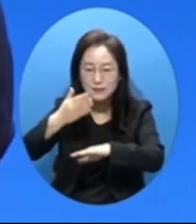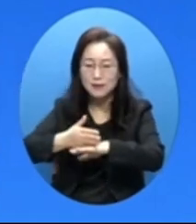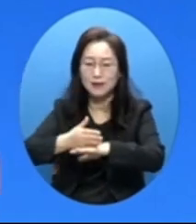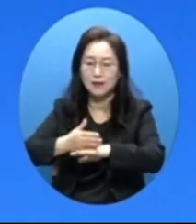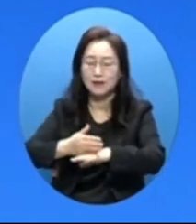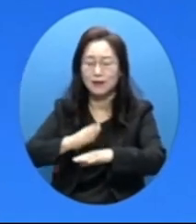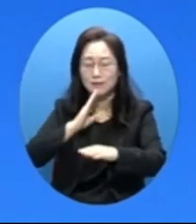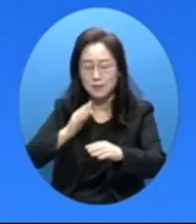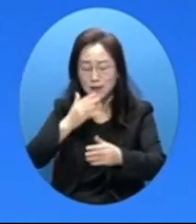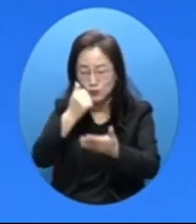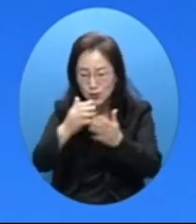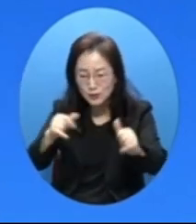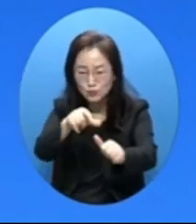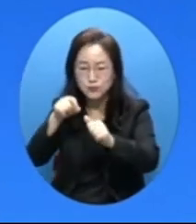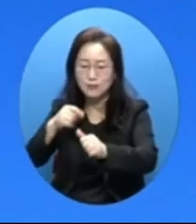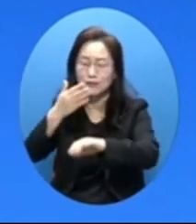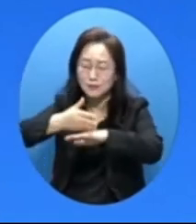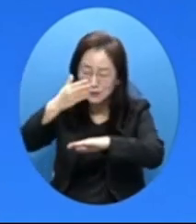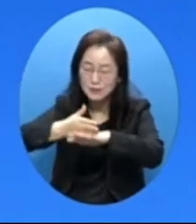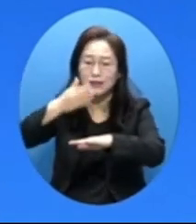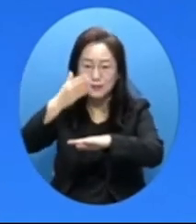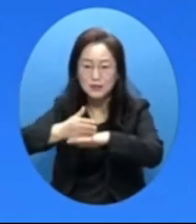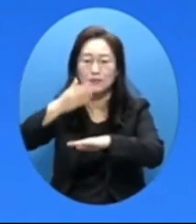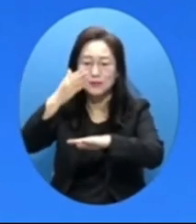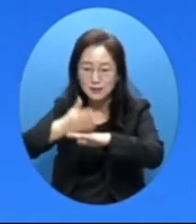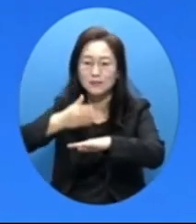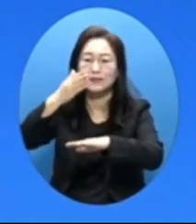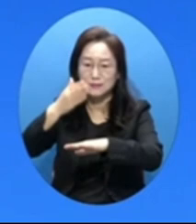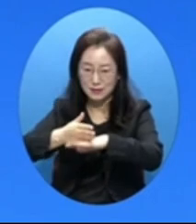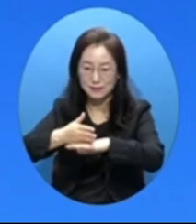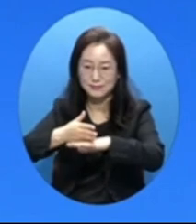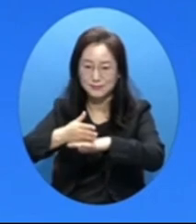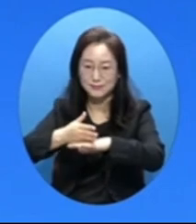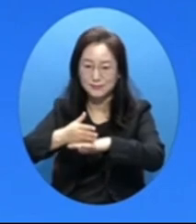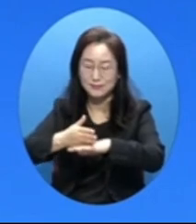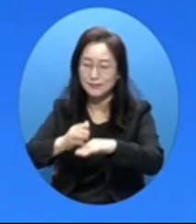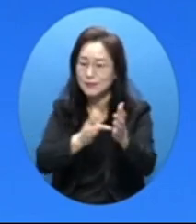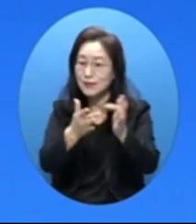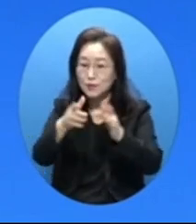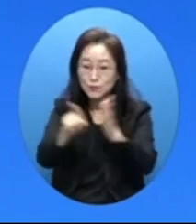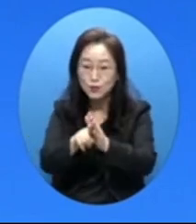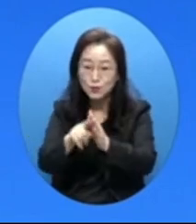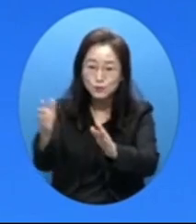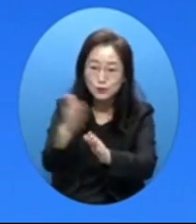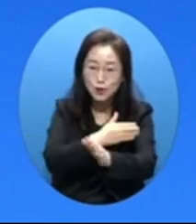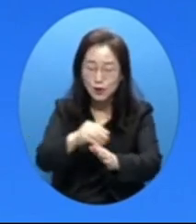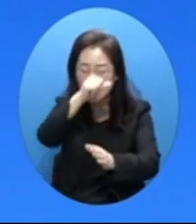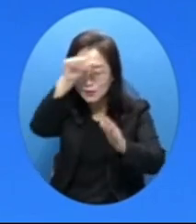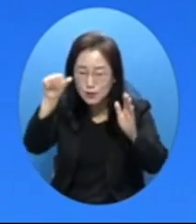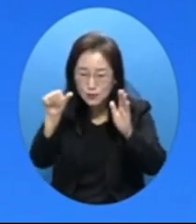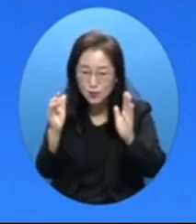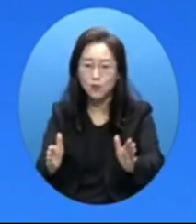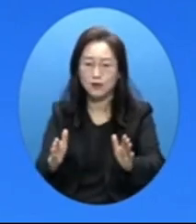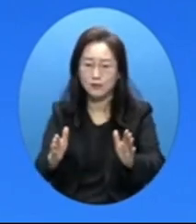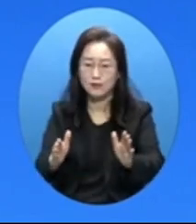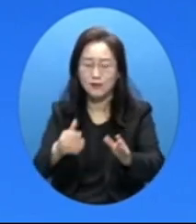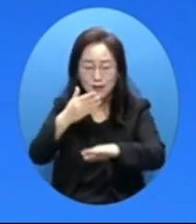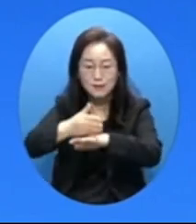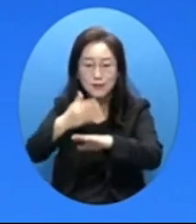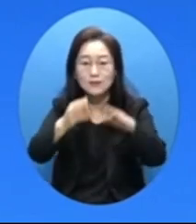구원하신 하나님을 감사합니다 감사합니다 감사합니다 감사합니다 예수님께서 우리 일생이 감사 일생이 되기를